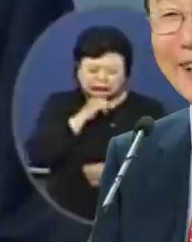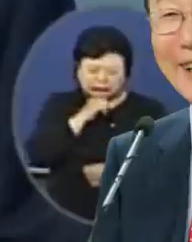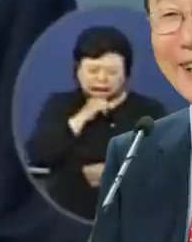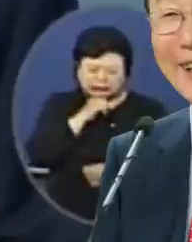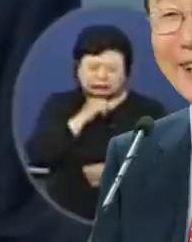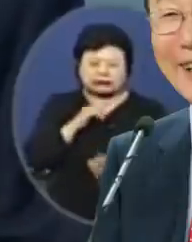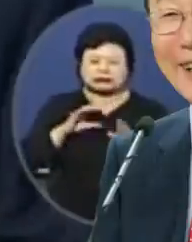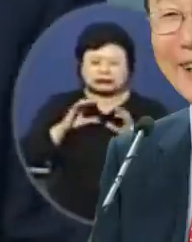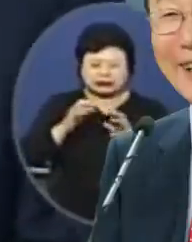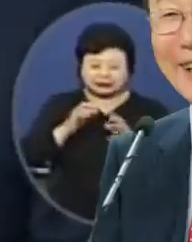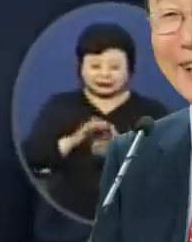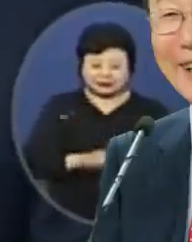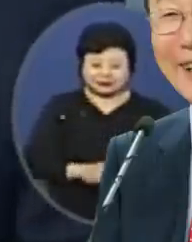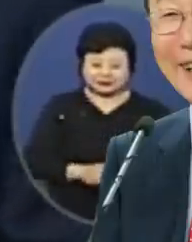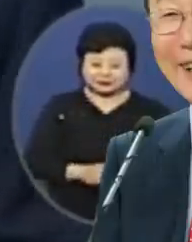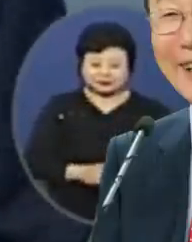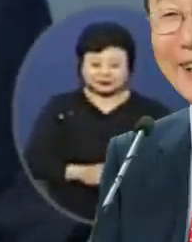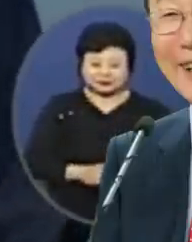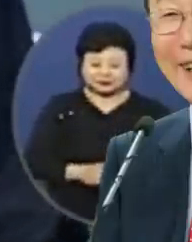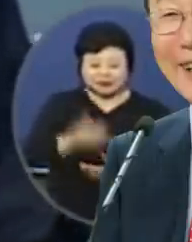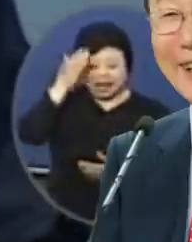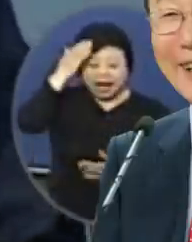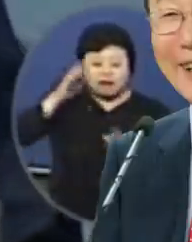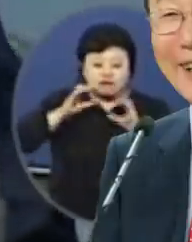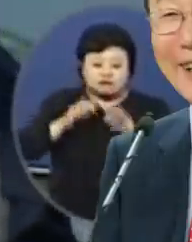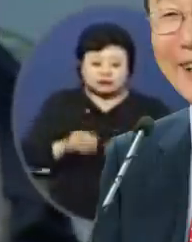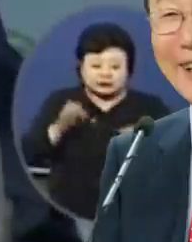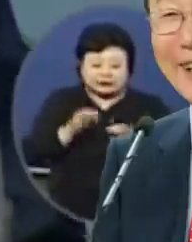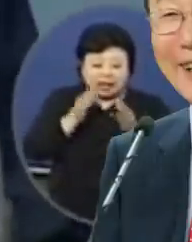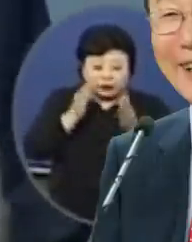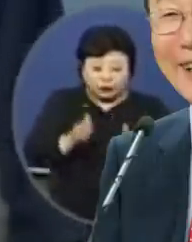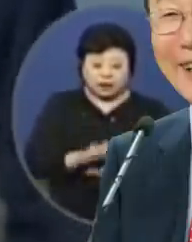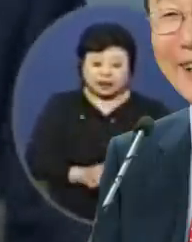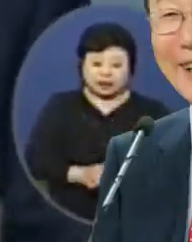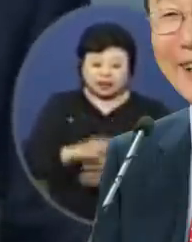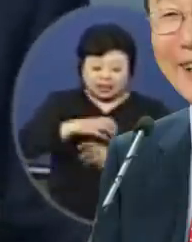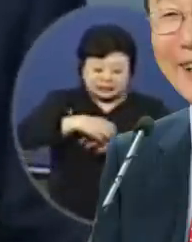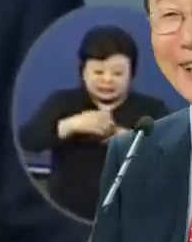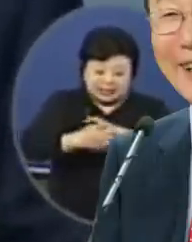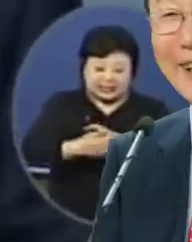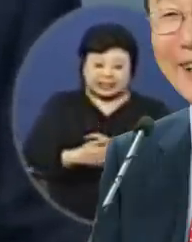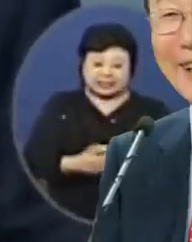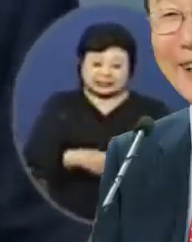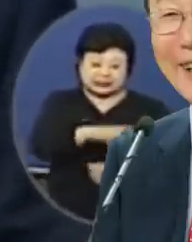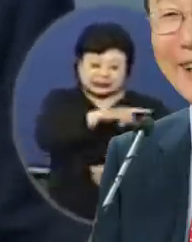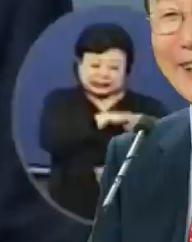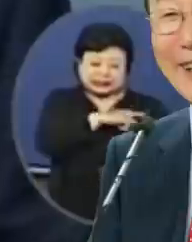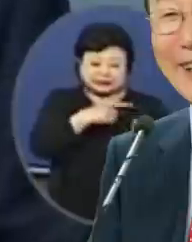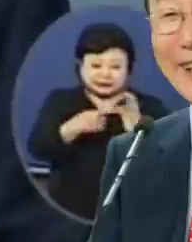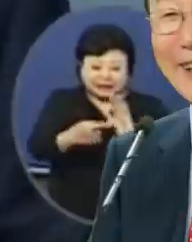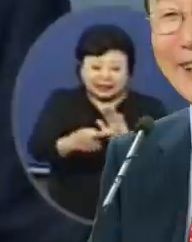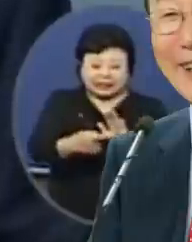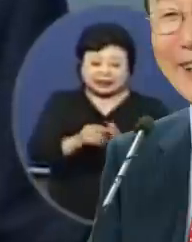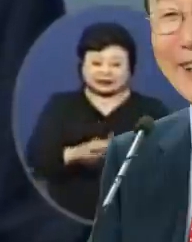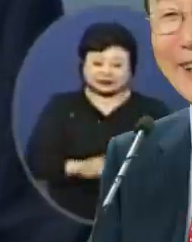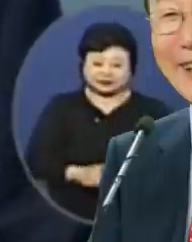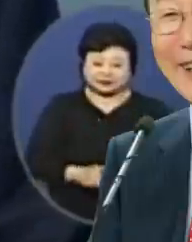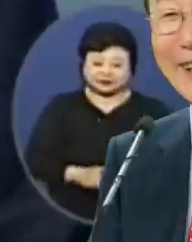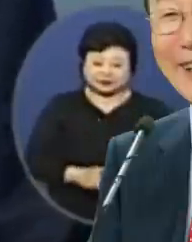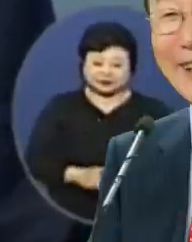같았었습니다. 그런데 우리나라가 이 짧은 세월 동안에 세계에서 이름을 나타내는 나라가 된